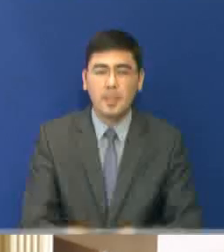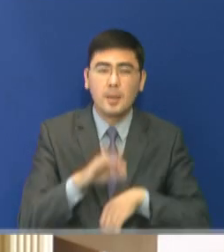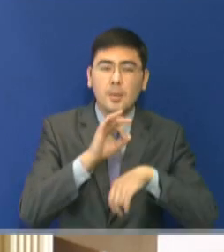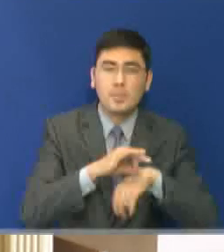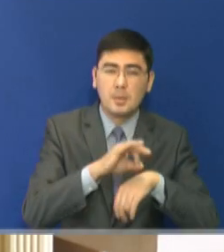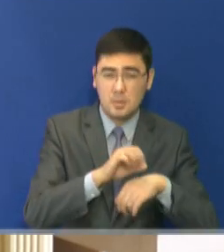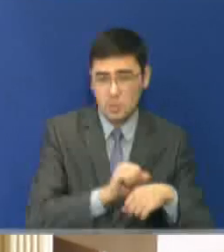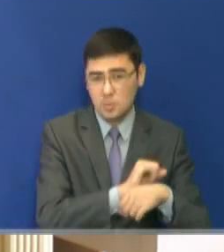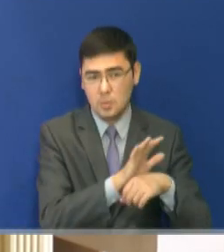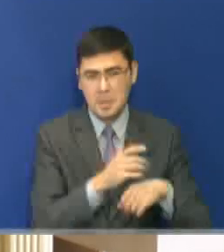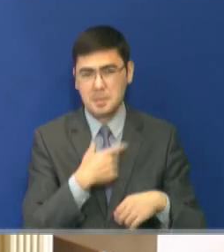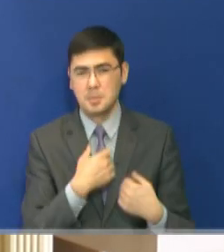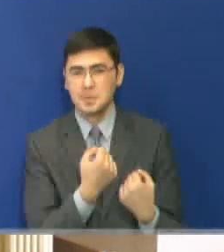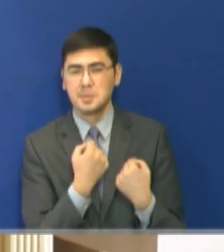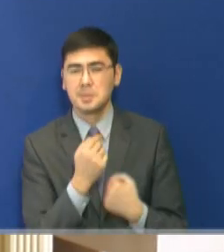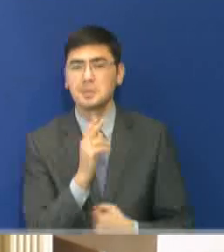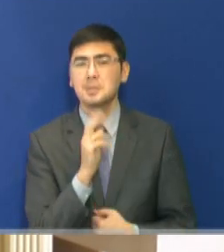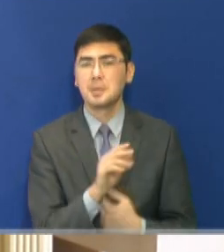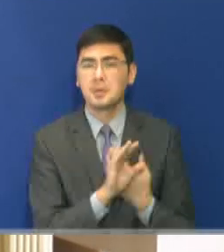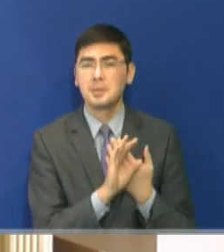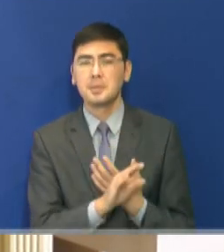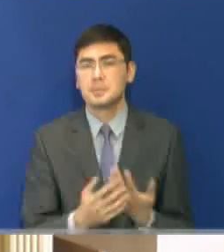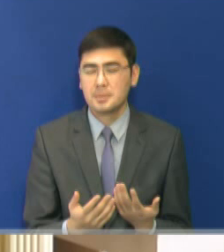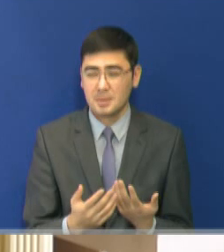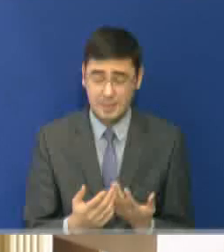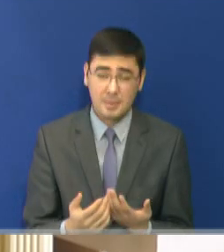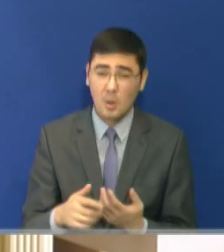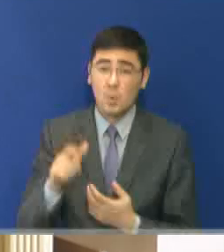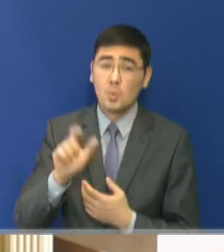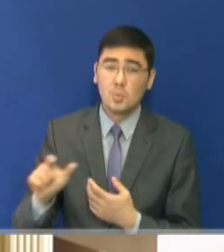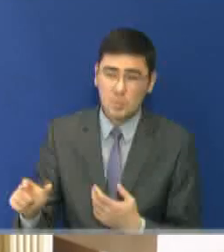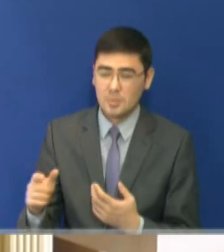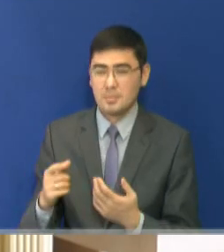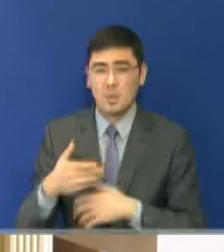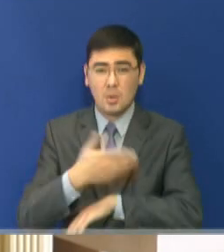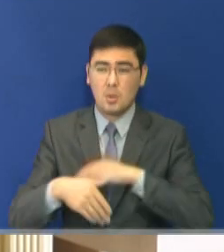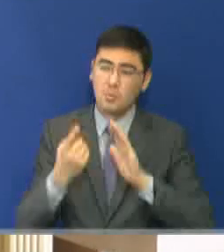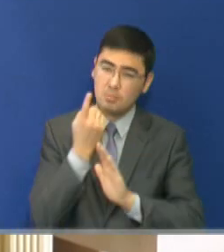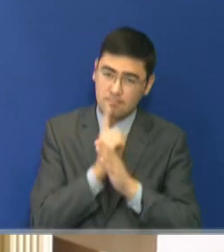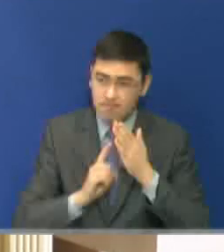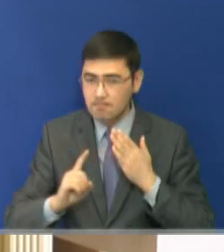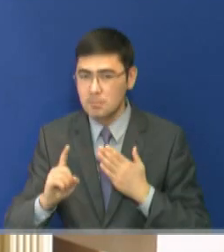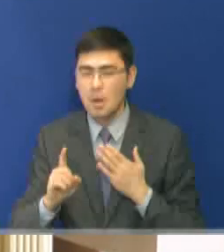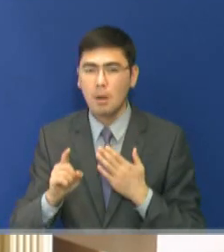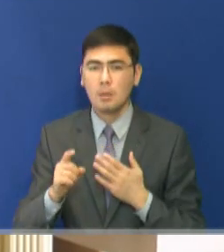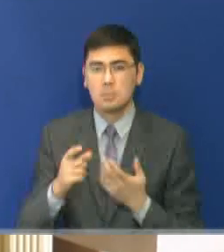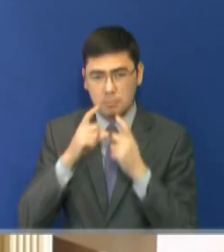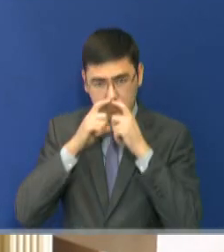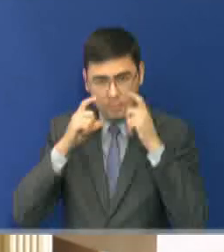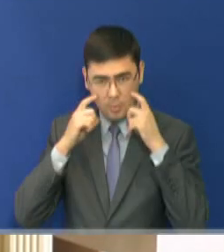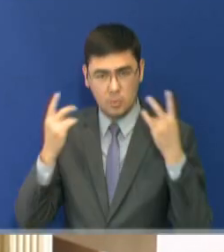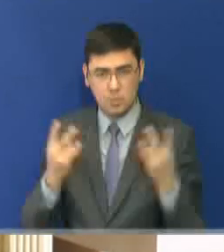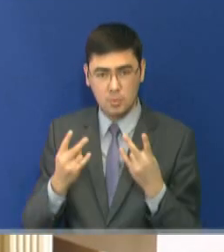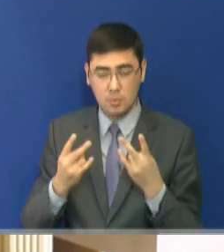Меры профилактики, меры предосторожности должны строго соблюдаться всякий раз, когда мы выходим на улицу. Я призываю горожан носить маски.